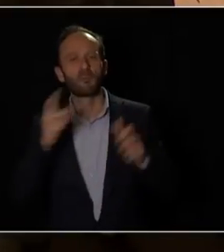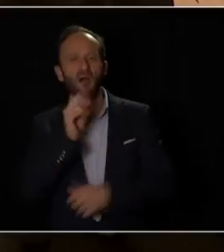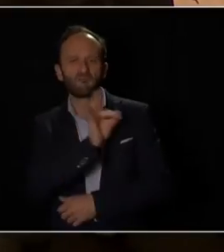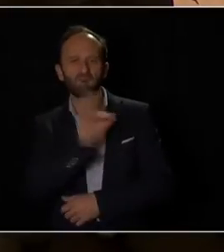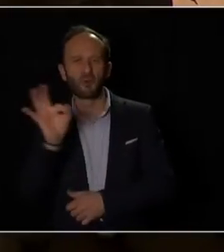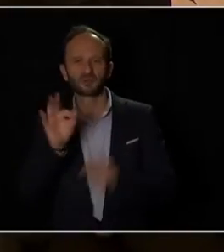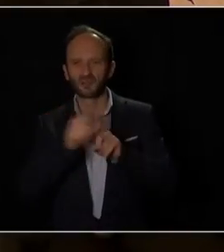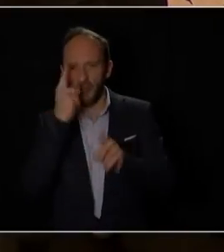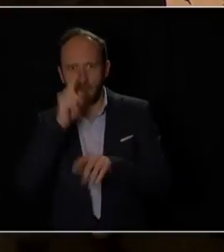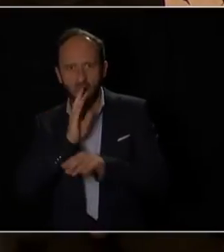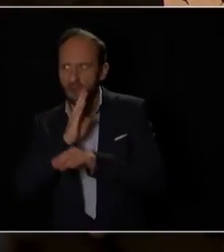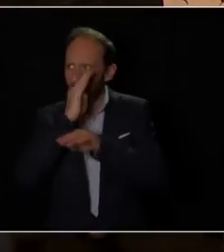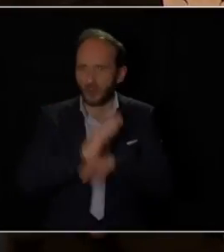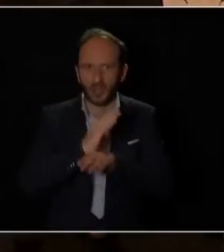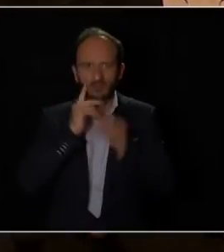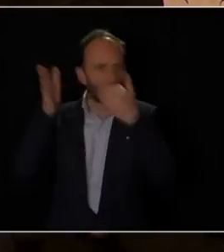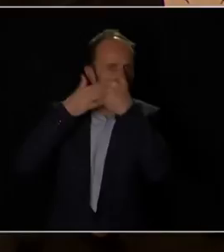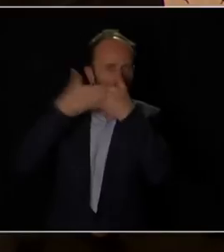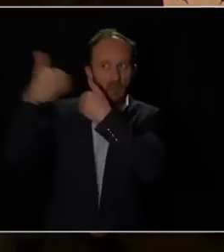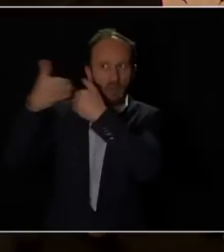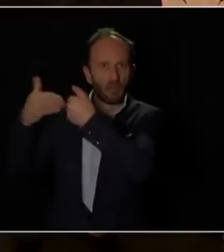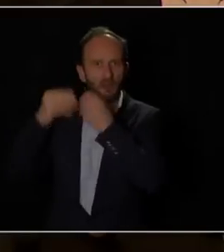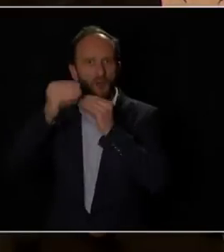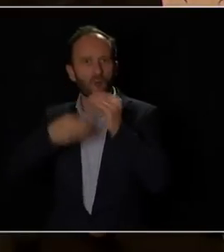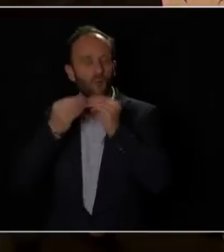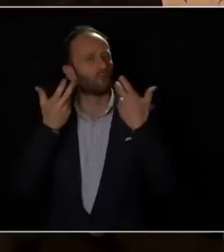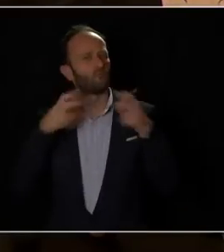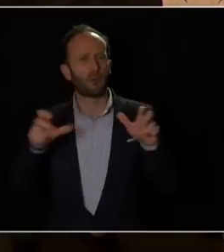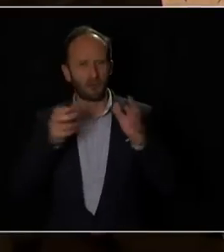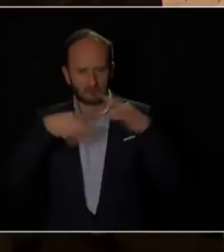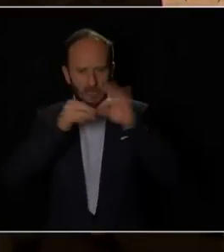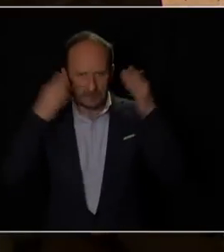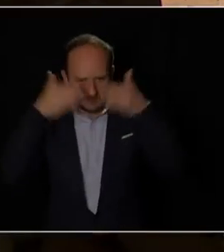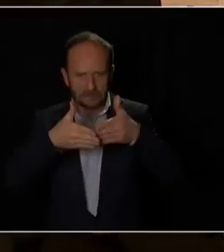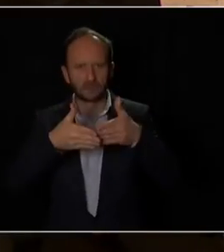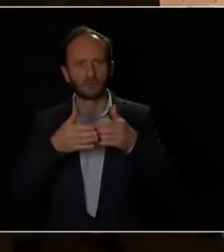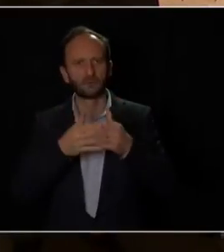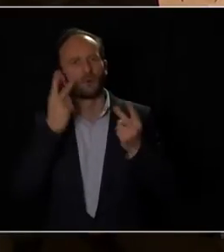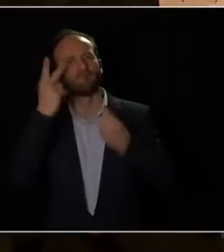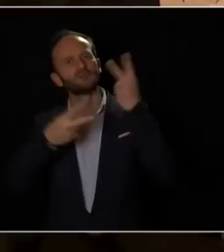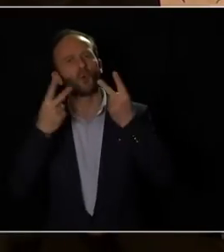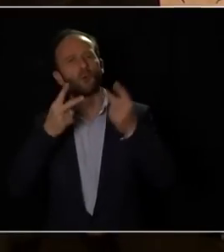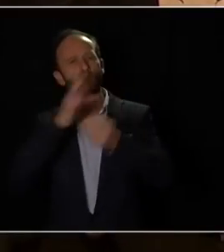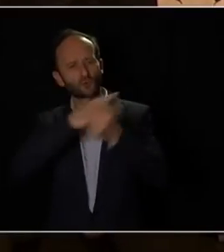le protectionnisme et la fermeture au monde. Notre vision de la société française repose sur l'acceptation d'une